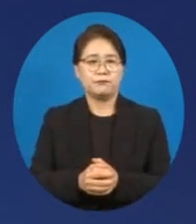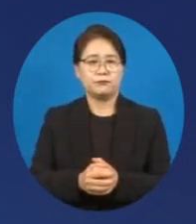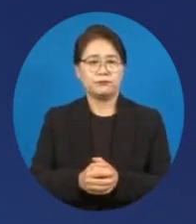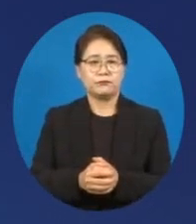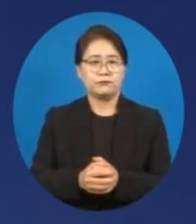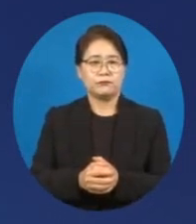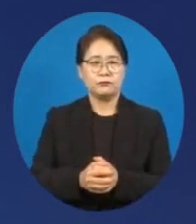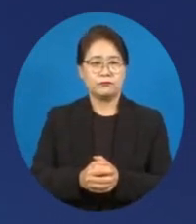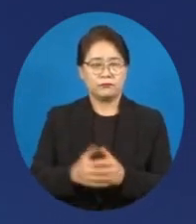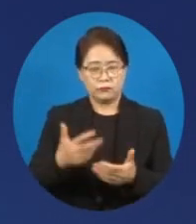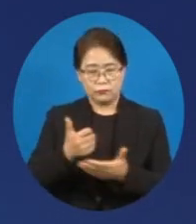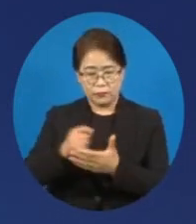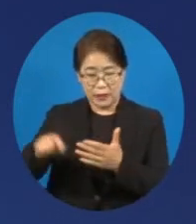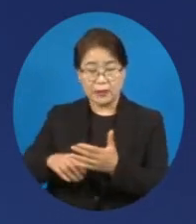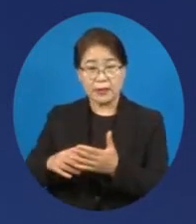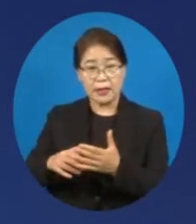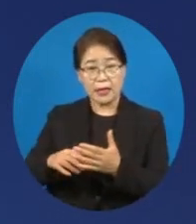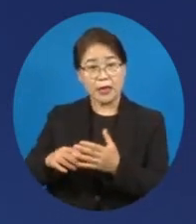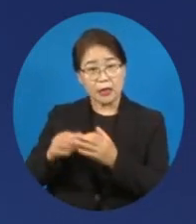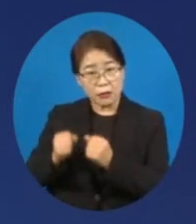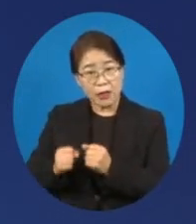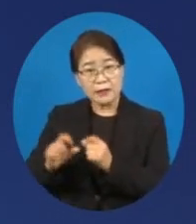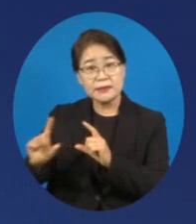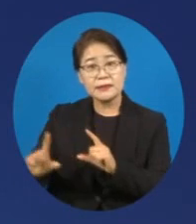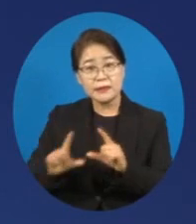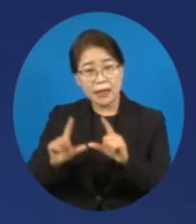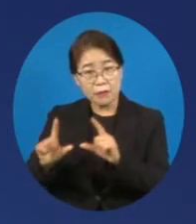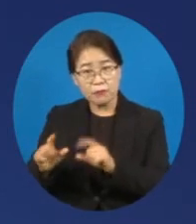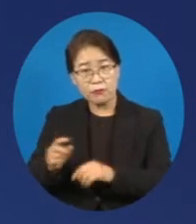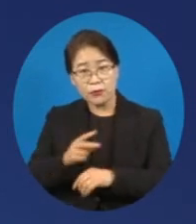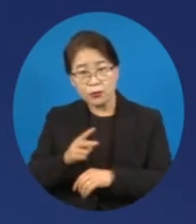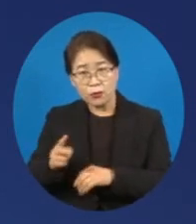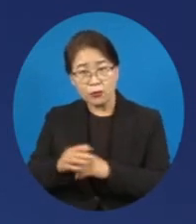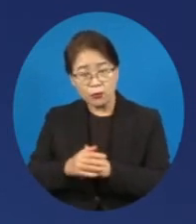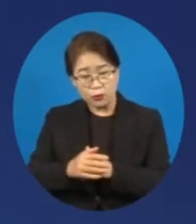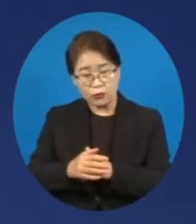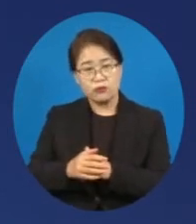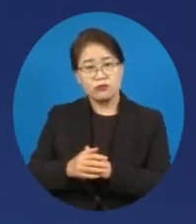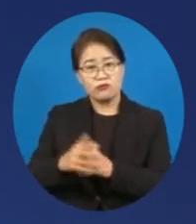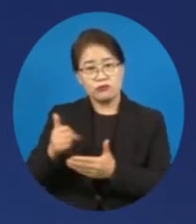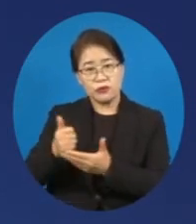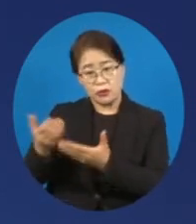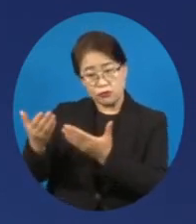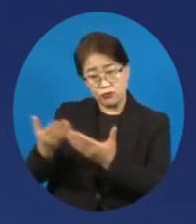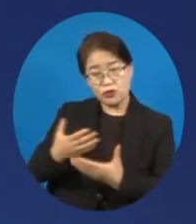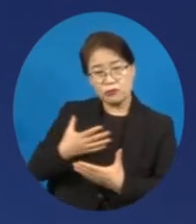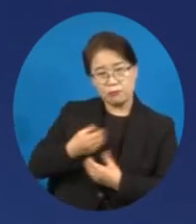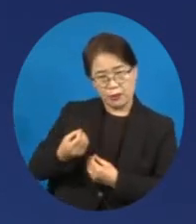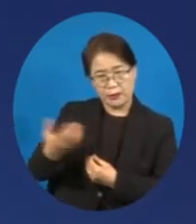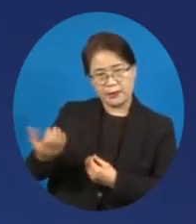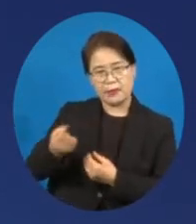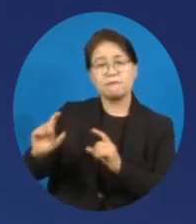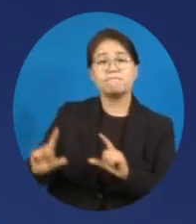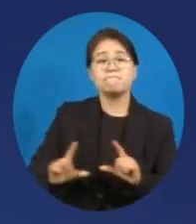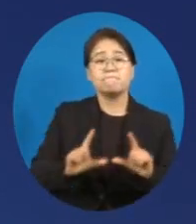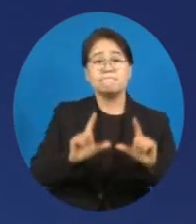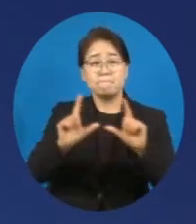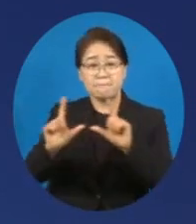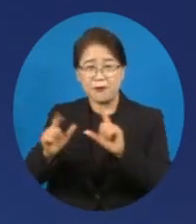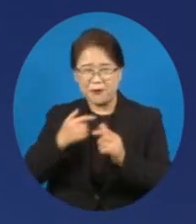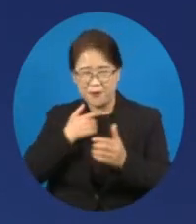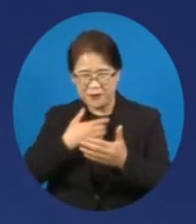그러니까 우리가 주님 안에 거하는 삶을 살아야만이 여러분 주님이 우리에게 주시는이 평안을 누리며 살 수가 있다는 거예요